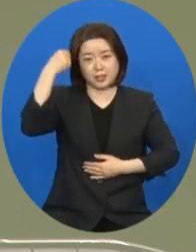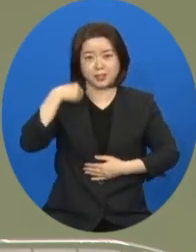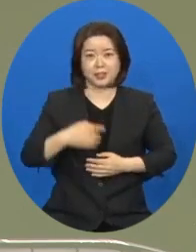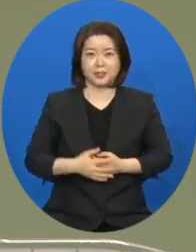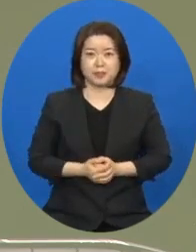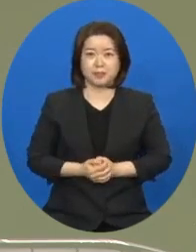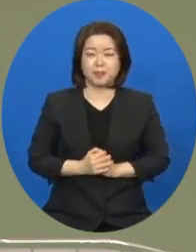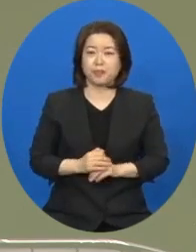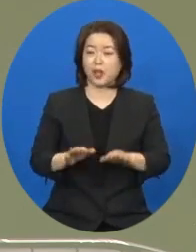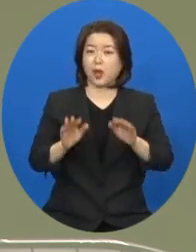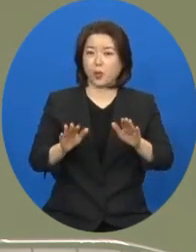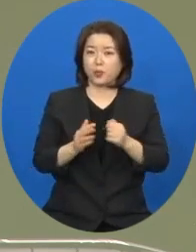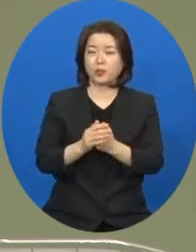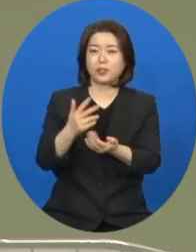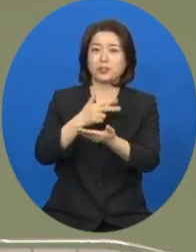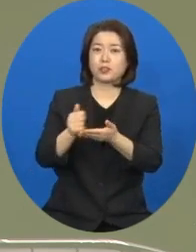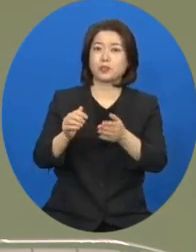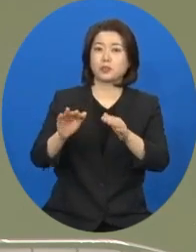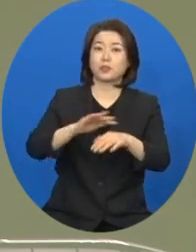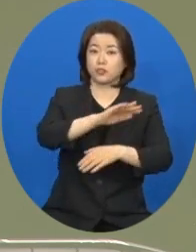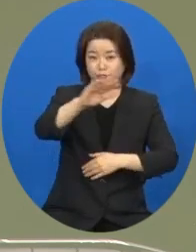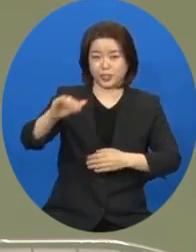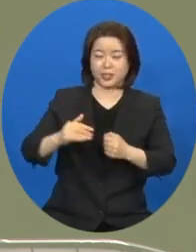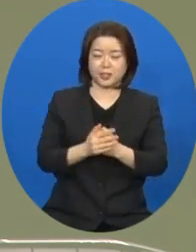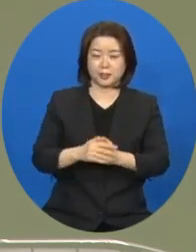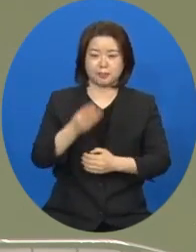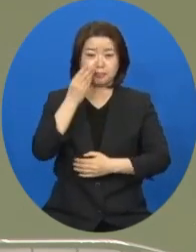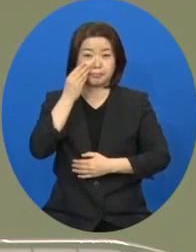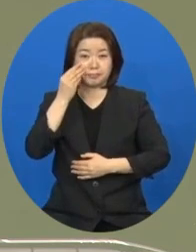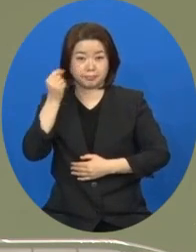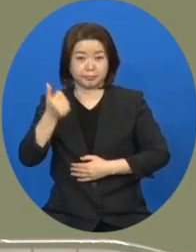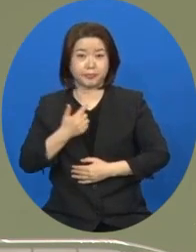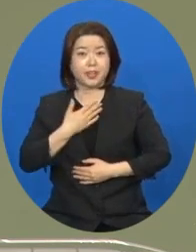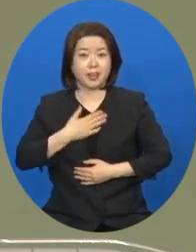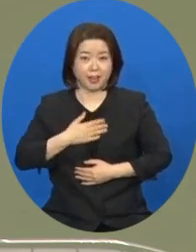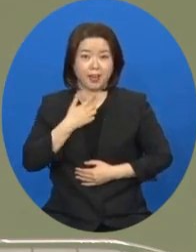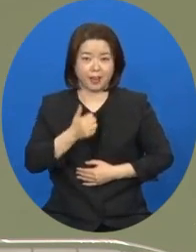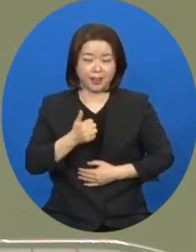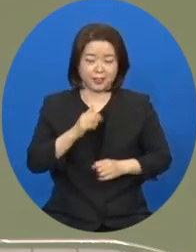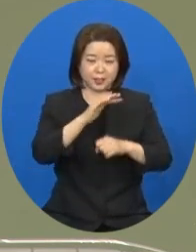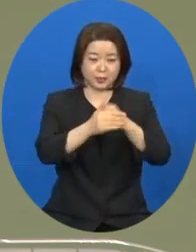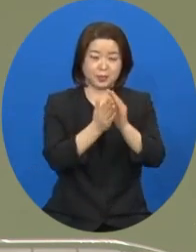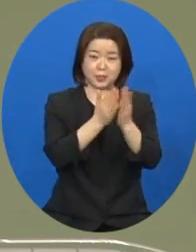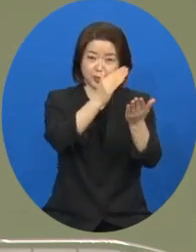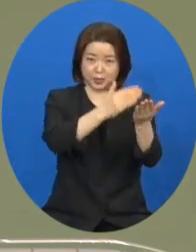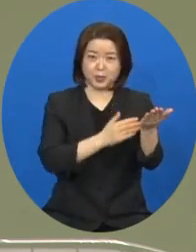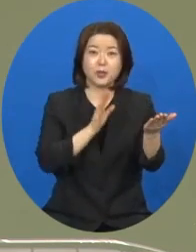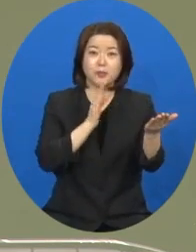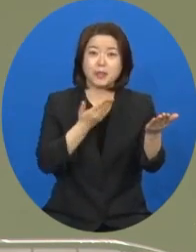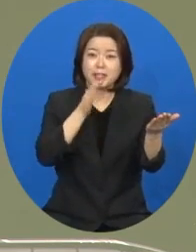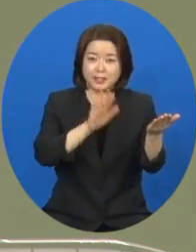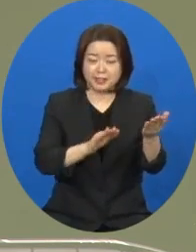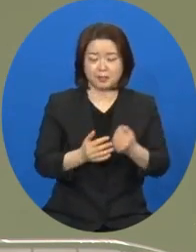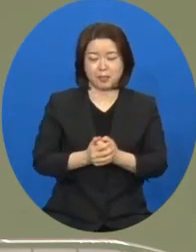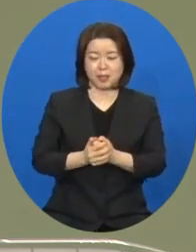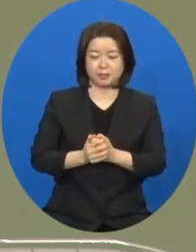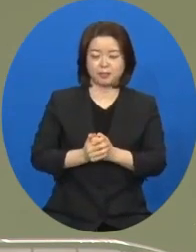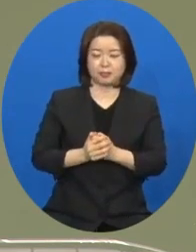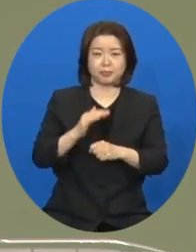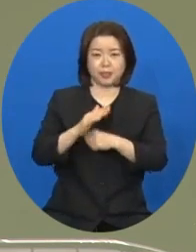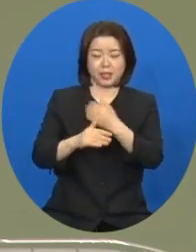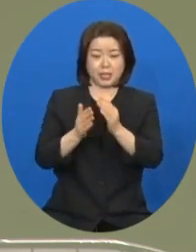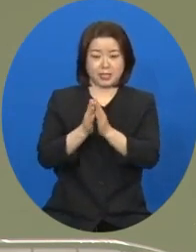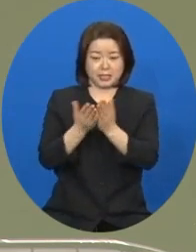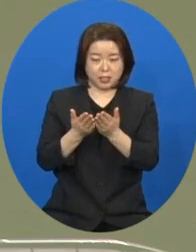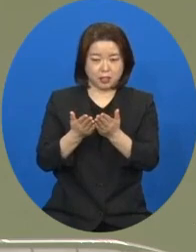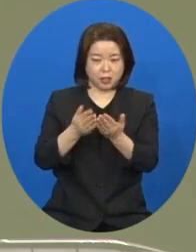오늘 주님이 우리에게 너무나 익숙하게 알던 성경이지만 성경 읽는 자리를